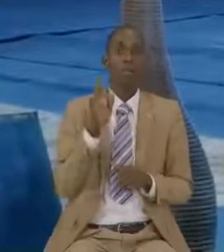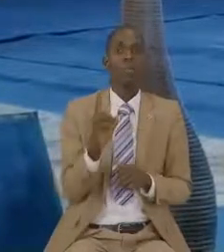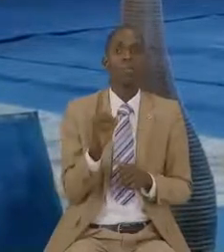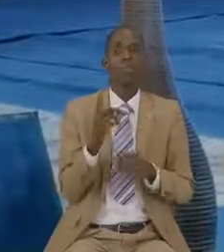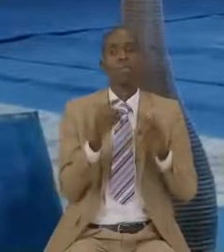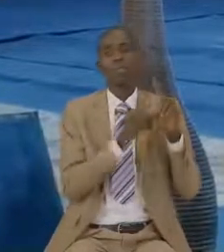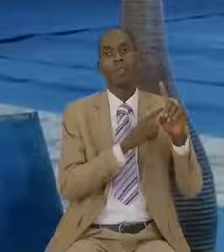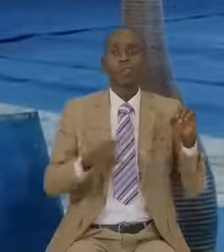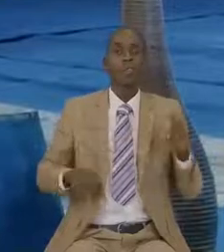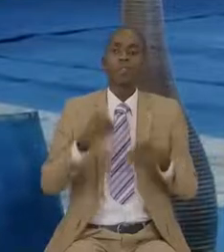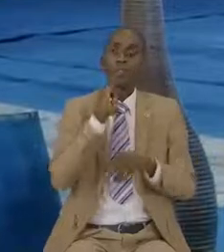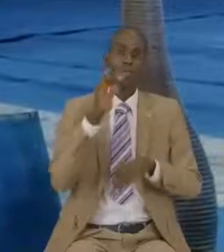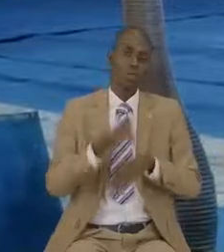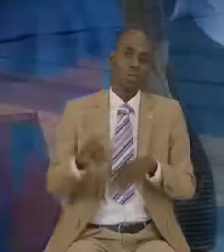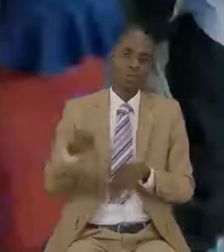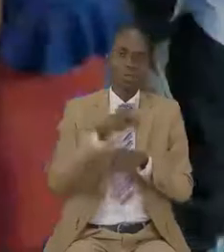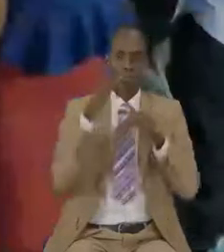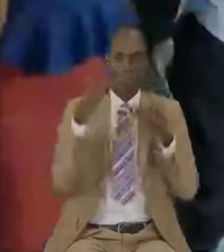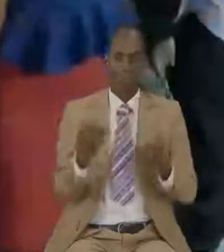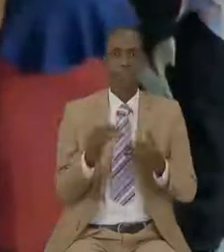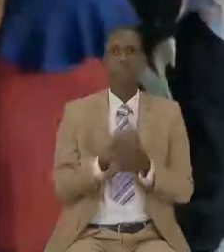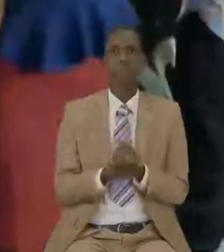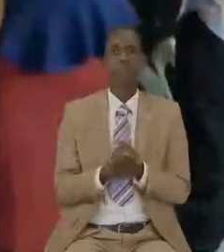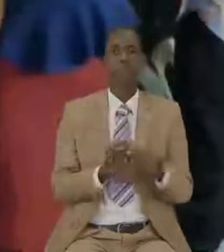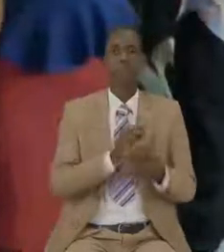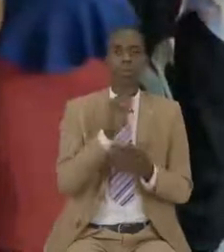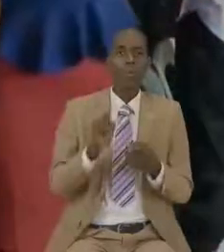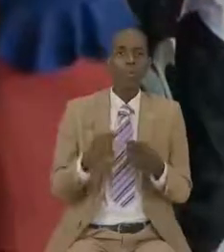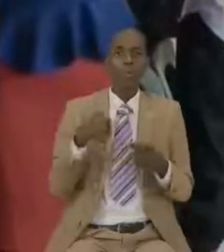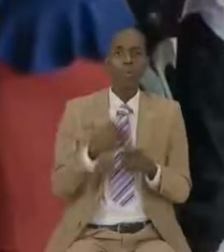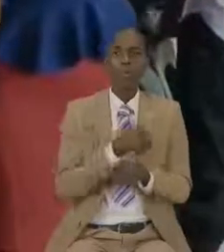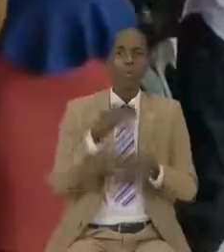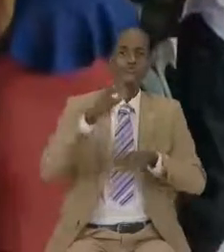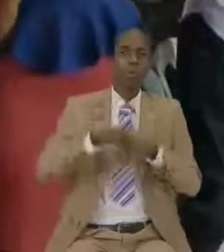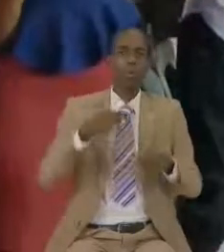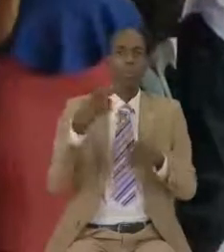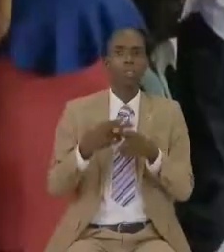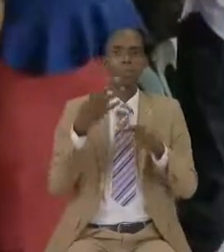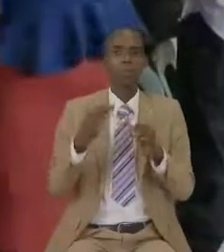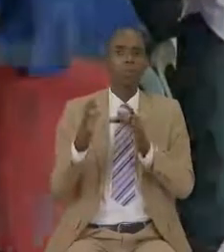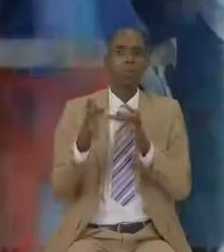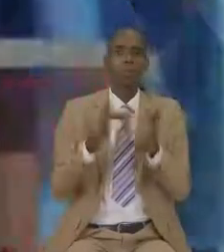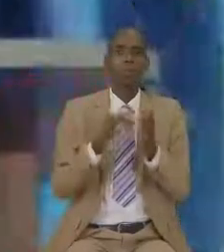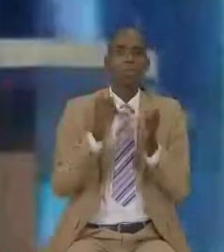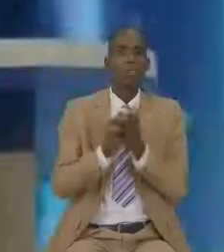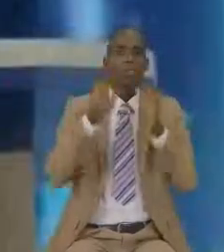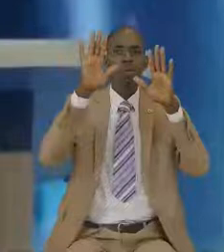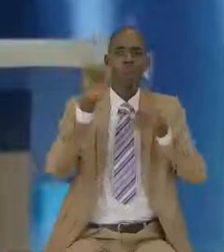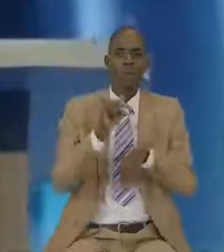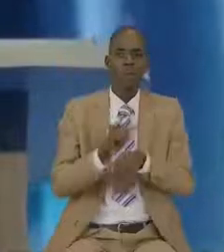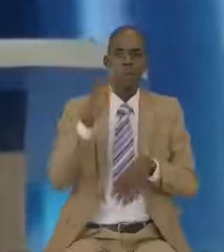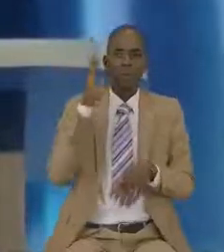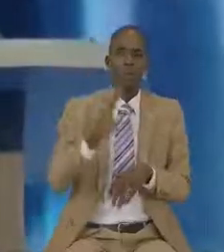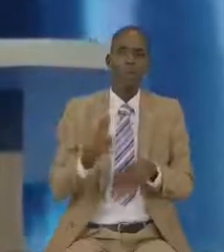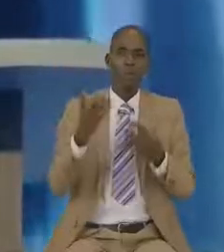Le Seigneur va te toucher maintenant. Quand nous mentionnons le nom de Jésus, ce miracle va descendre